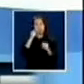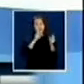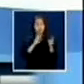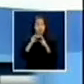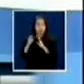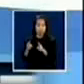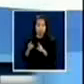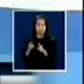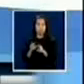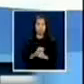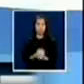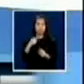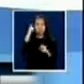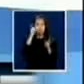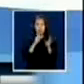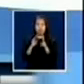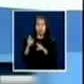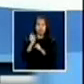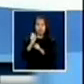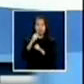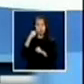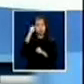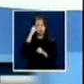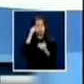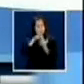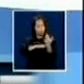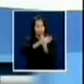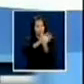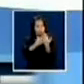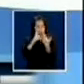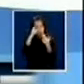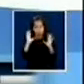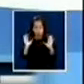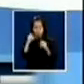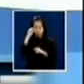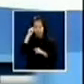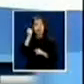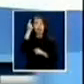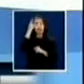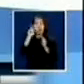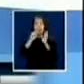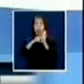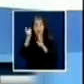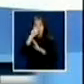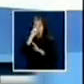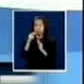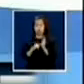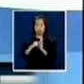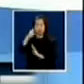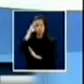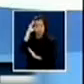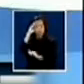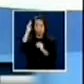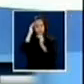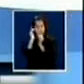ทำให้เราได้ใช้ปฏิบัติการที่เรียกว่าการกระชับวงล้อมหลักคิดก็คือว่าถ้าเราสามารถที่จะ